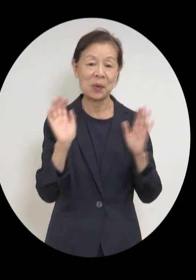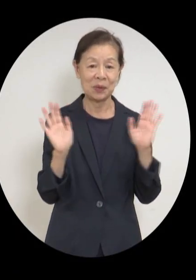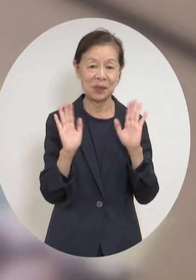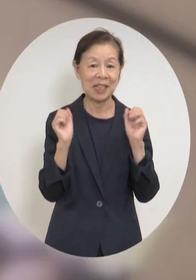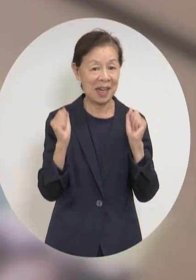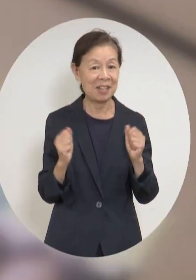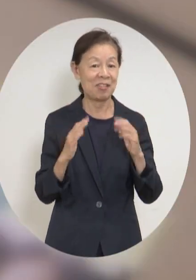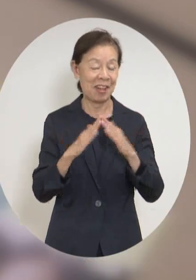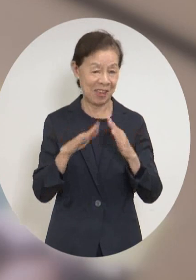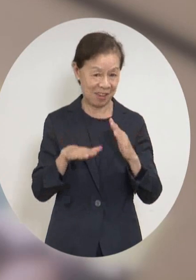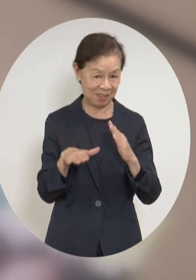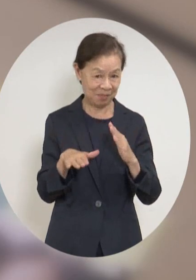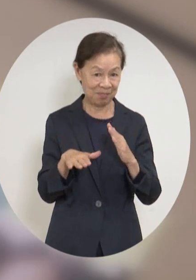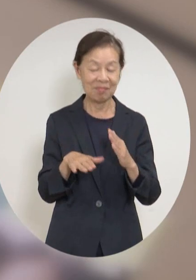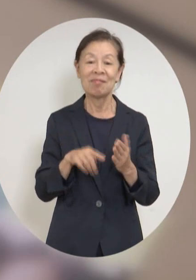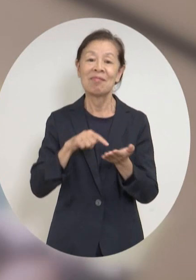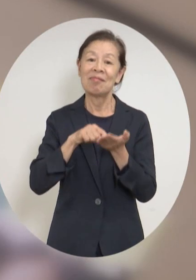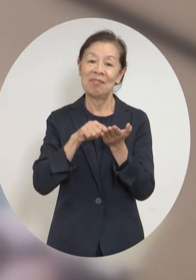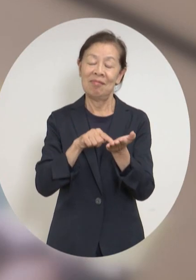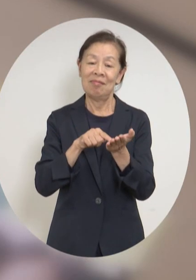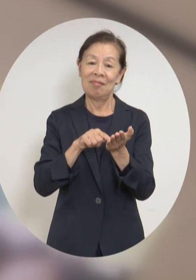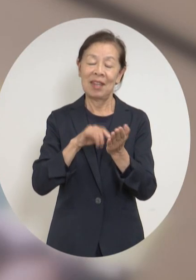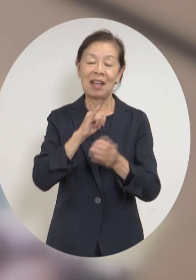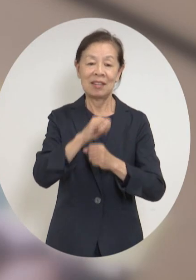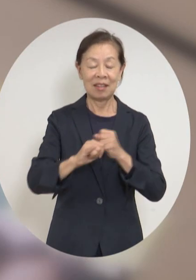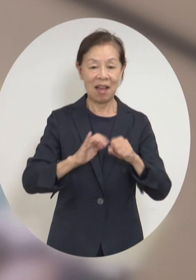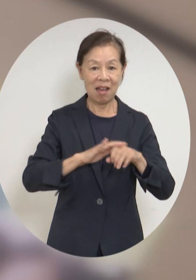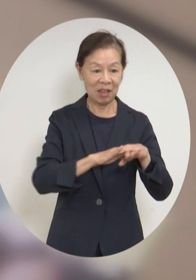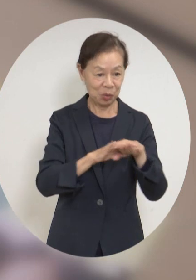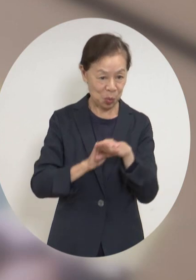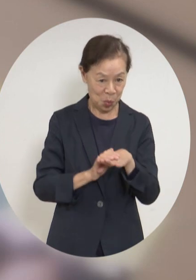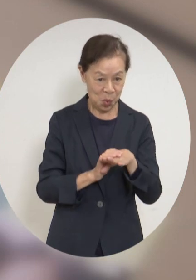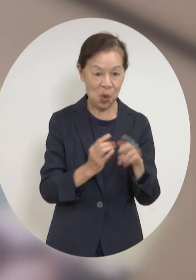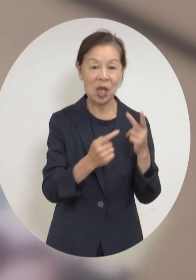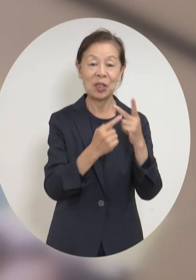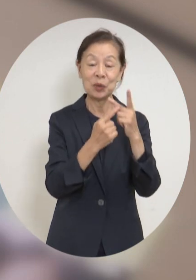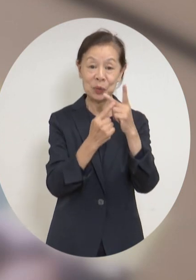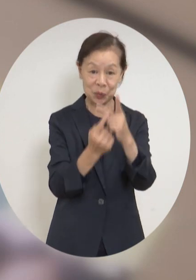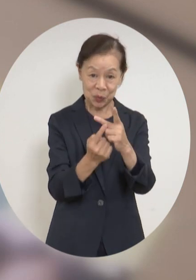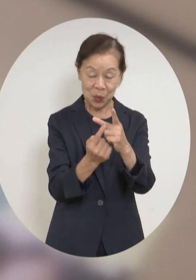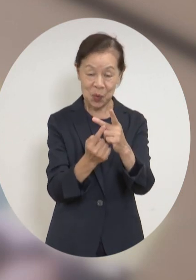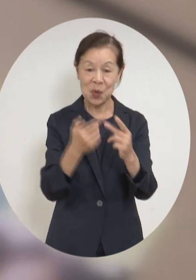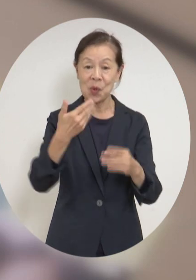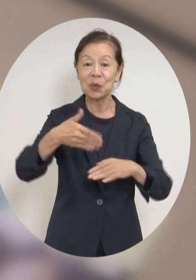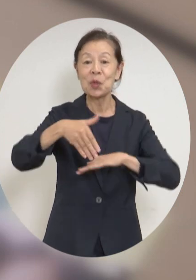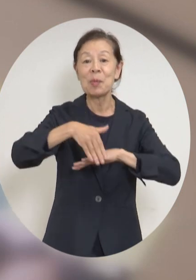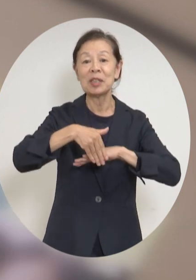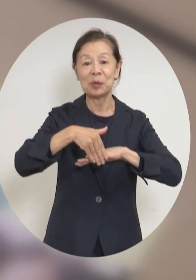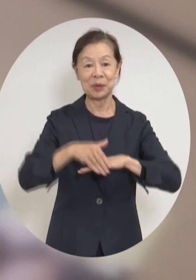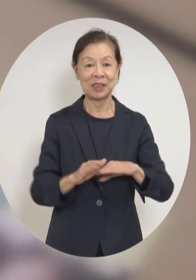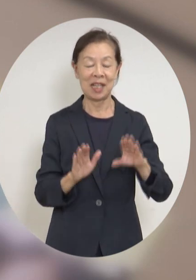はいずれも電子申請または郵送か区の窓口で受け付けています。